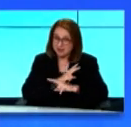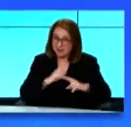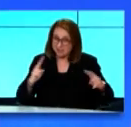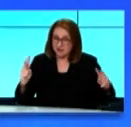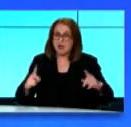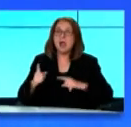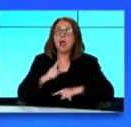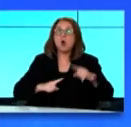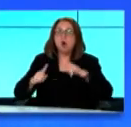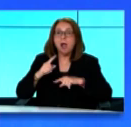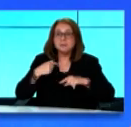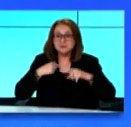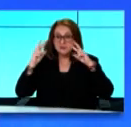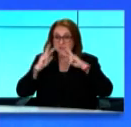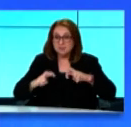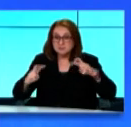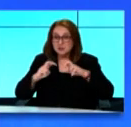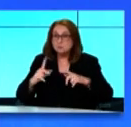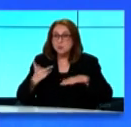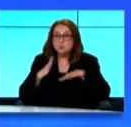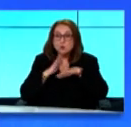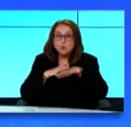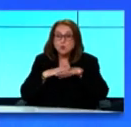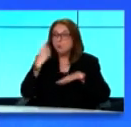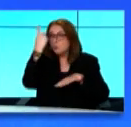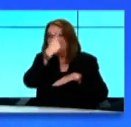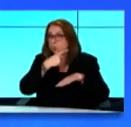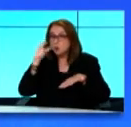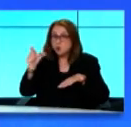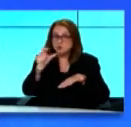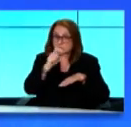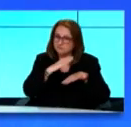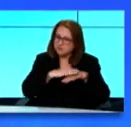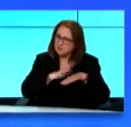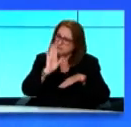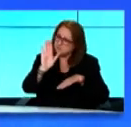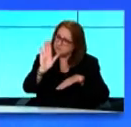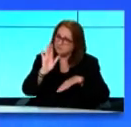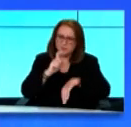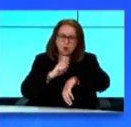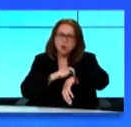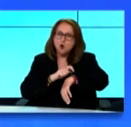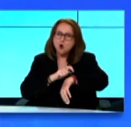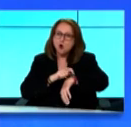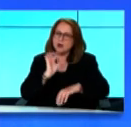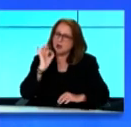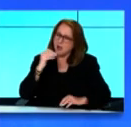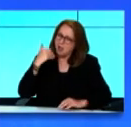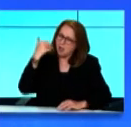να προσωποποιηθούν θα αποδοθούν την κατάλληλη στιγμή και σίγουρα όχι την ώρα της